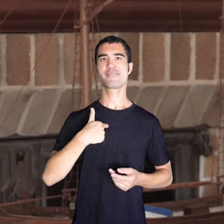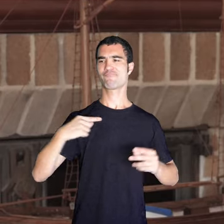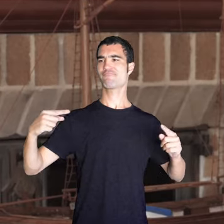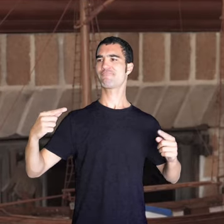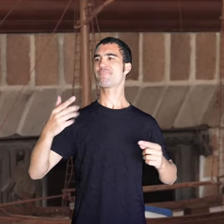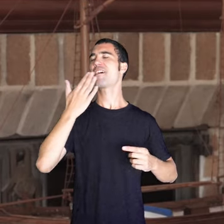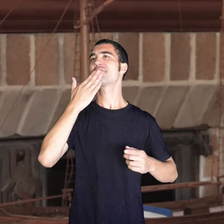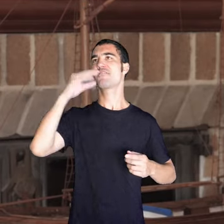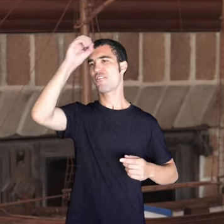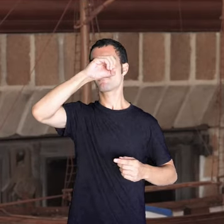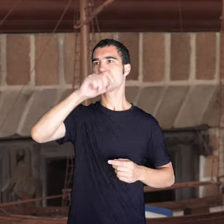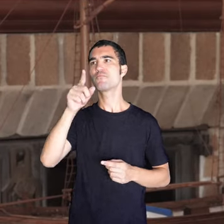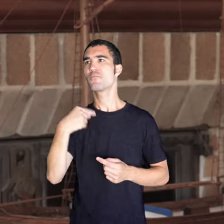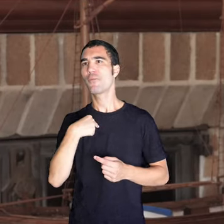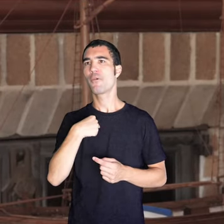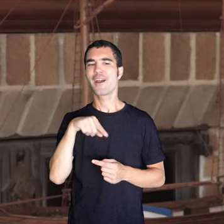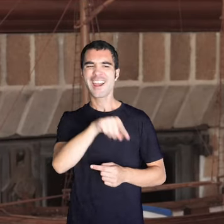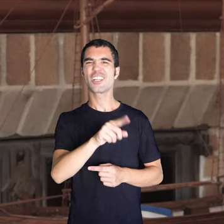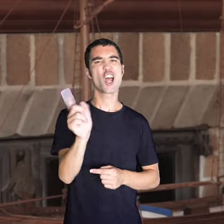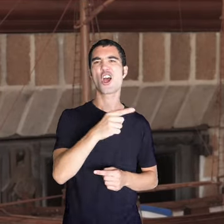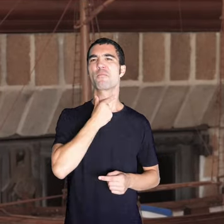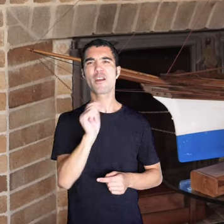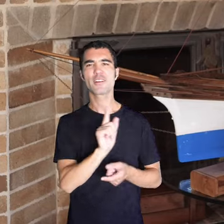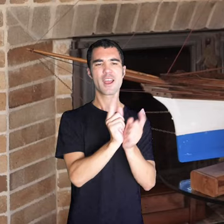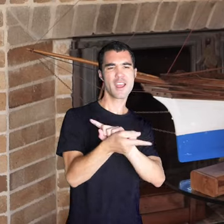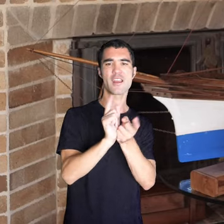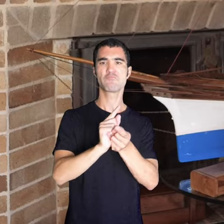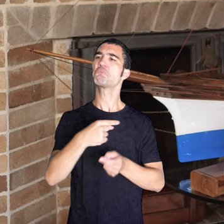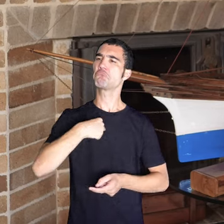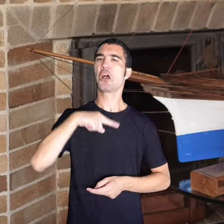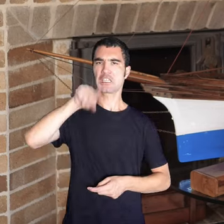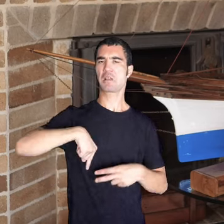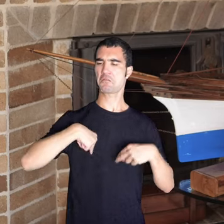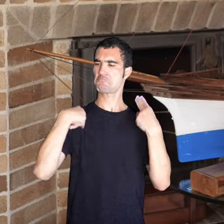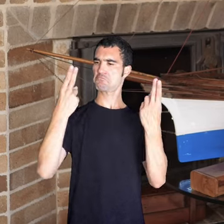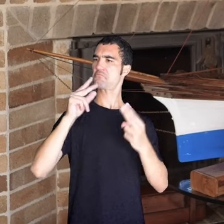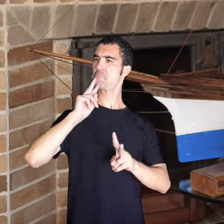s'havia de modificar o això, pues, també...